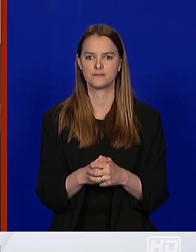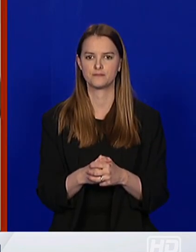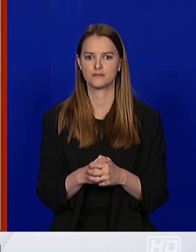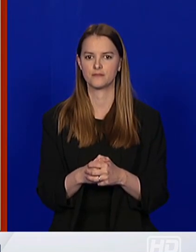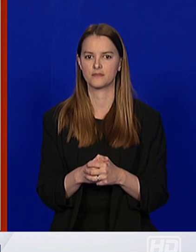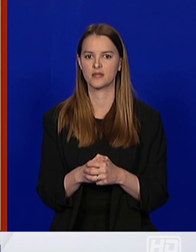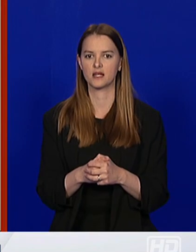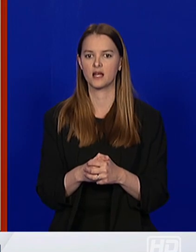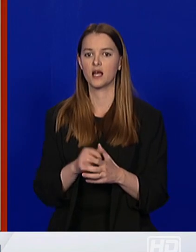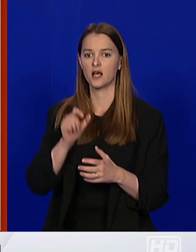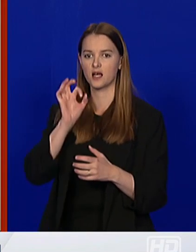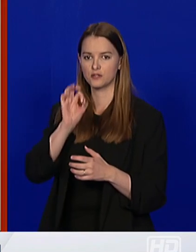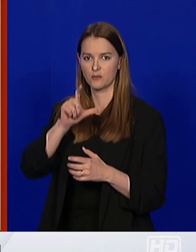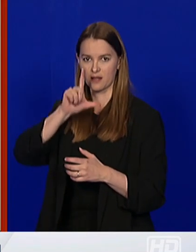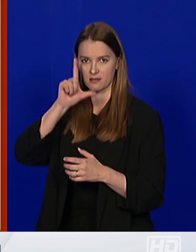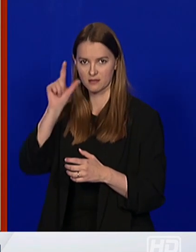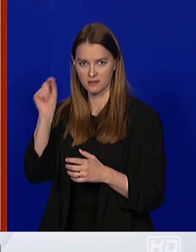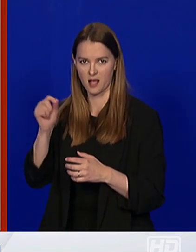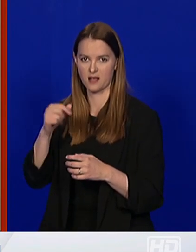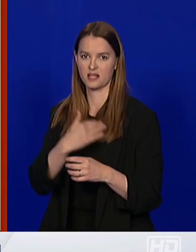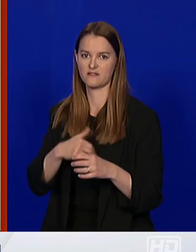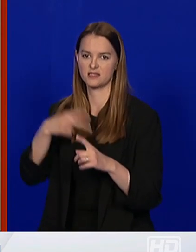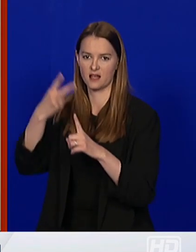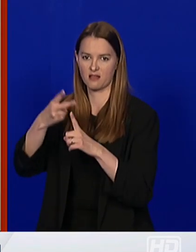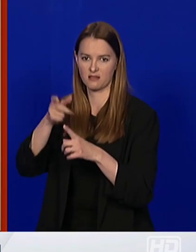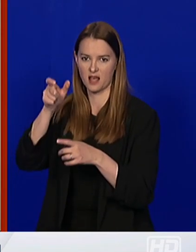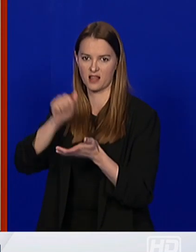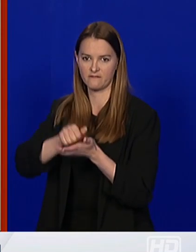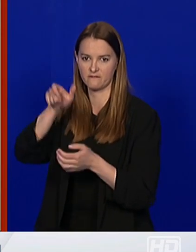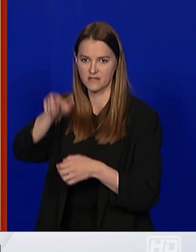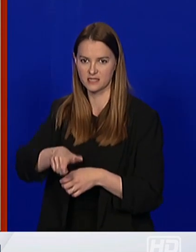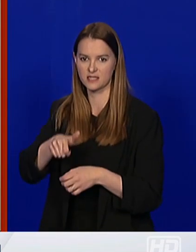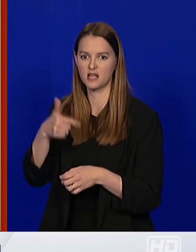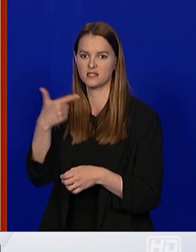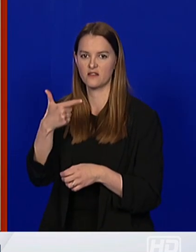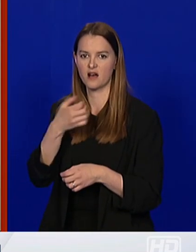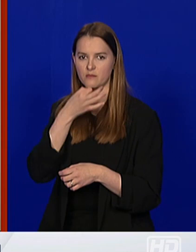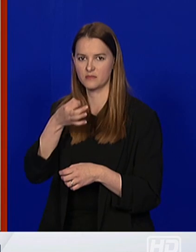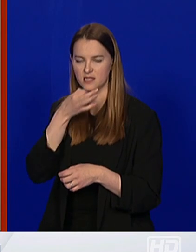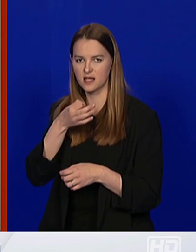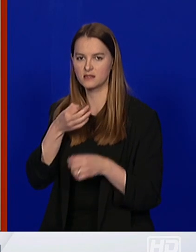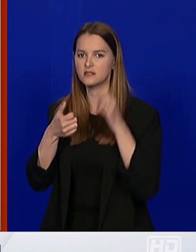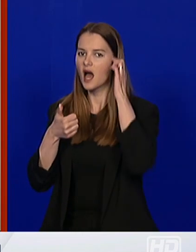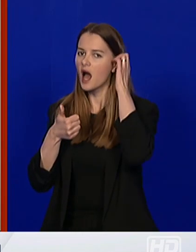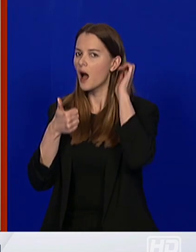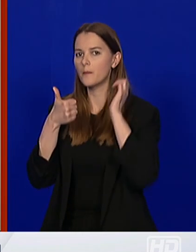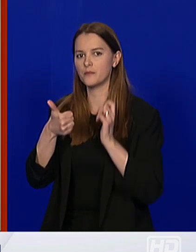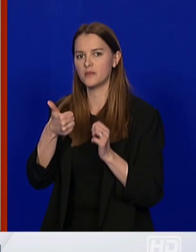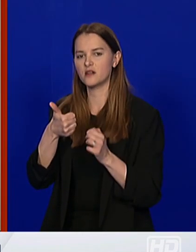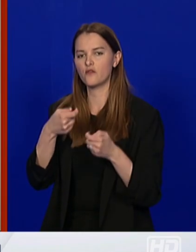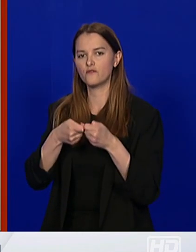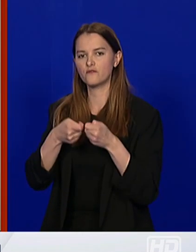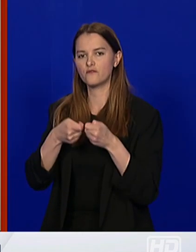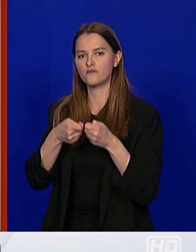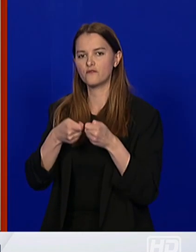Dobar dan, Zrinka Grancerić, Hrvatska televizija. Dva pitanja. S jednim ću se nastaviti na temu vezano uz domove za stare i nemoćne,